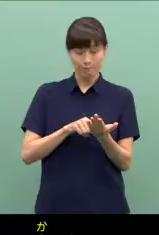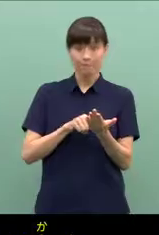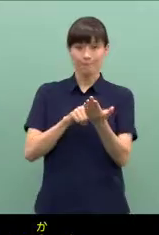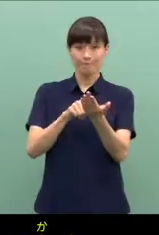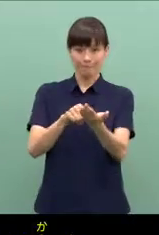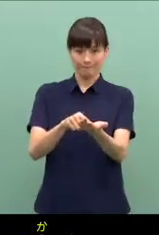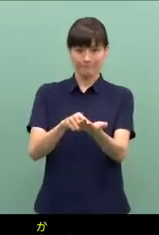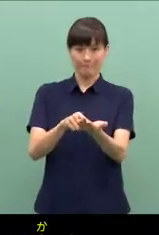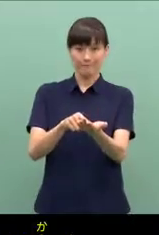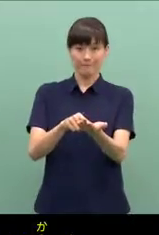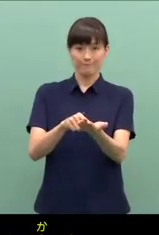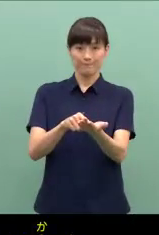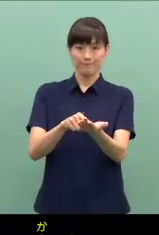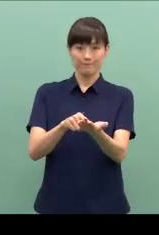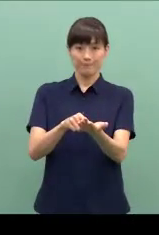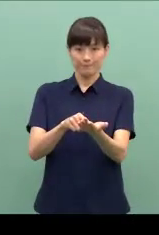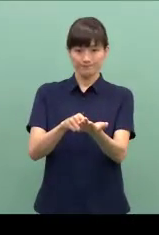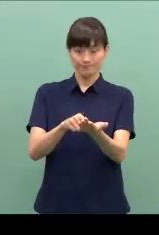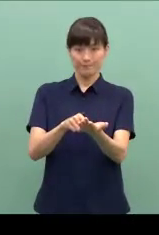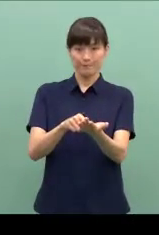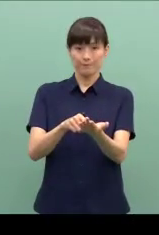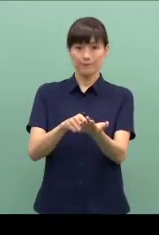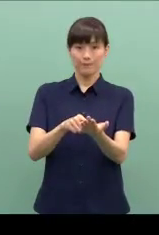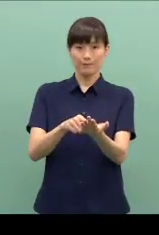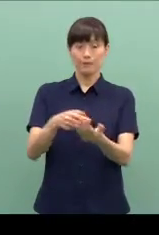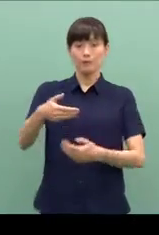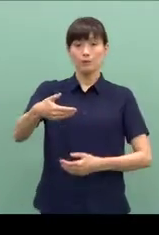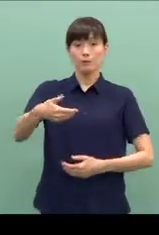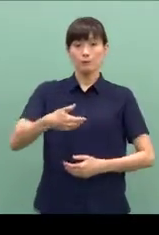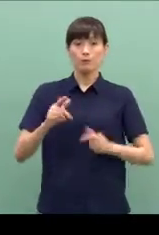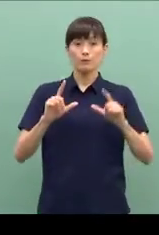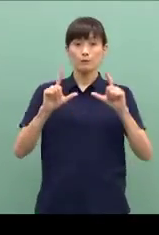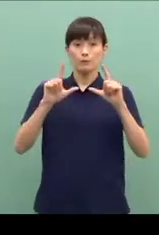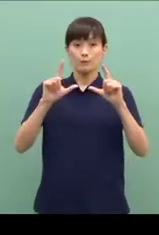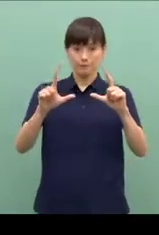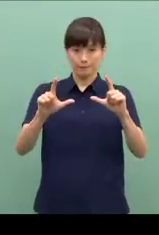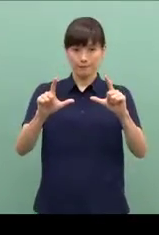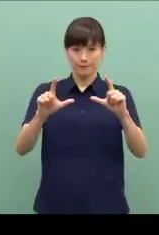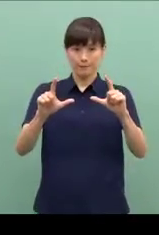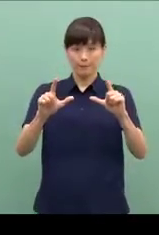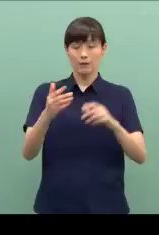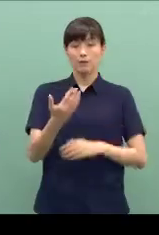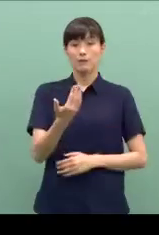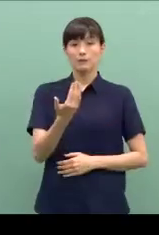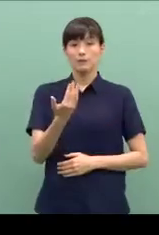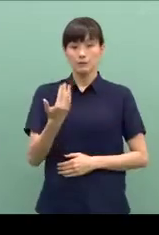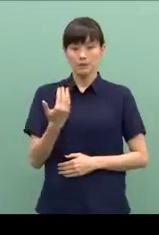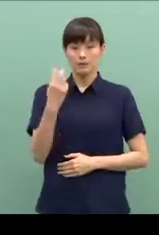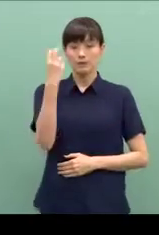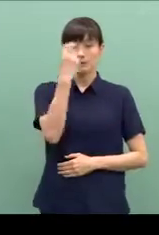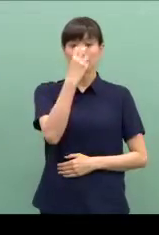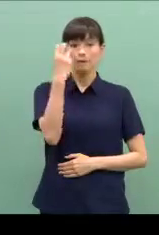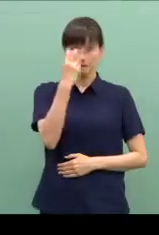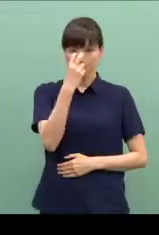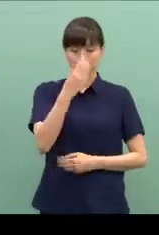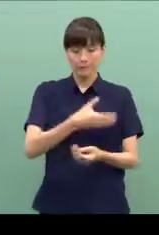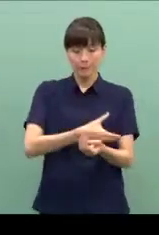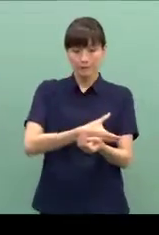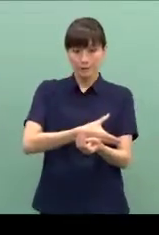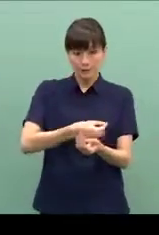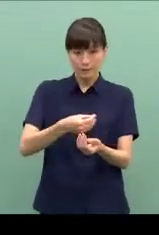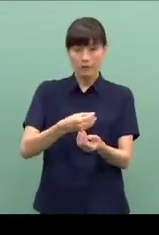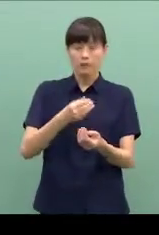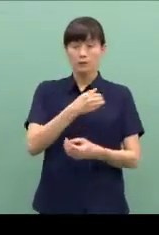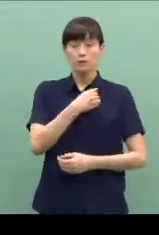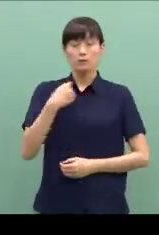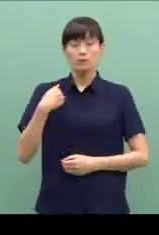質問に回答します。次に問診と事前検査を行い、採血しても大丈夫なのかを